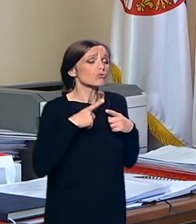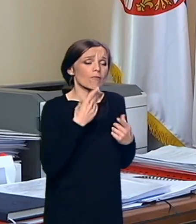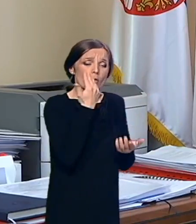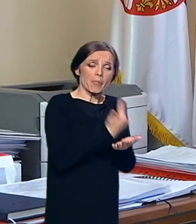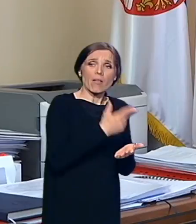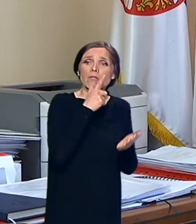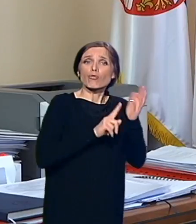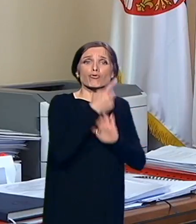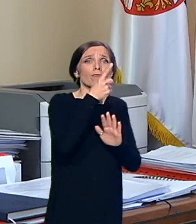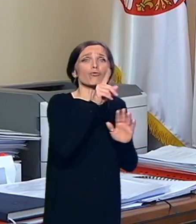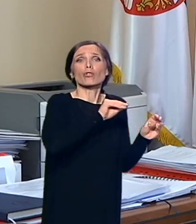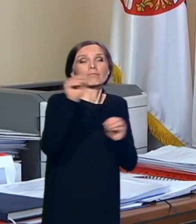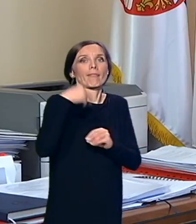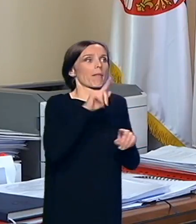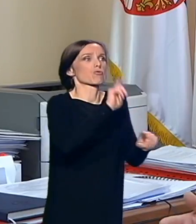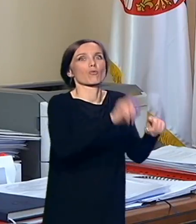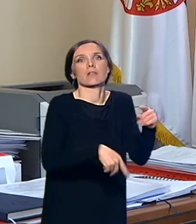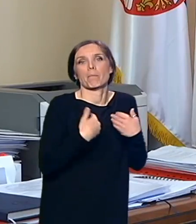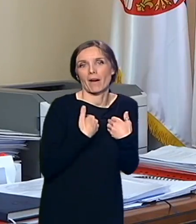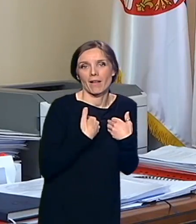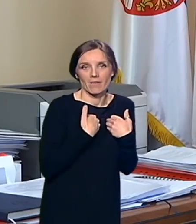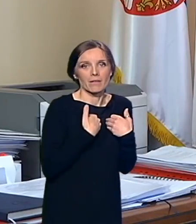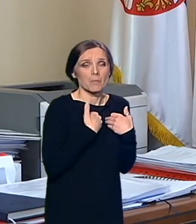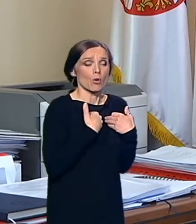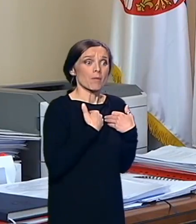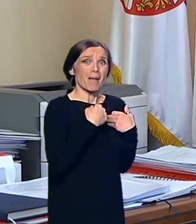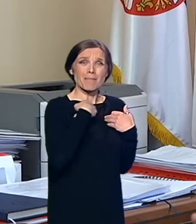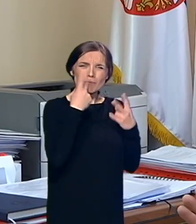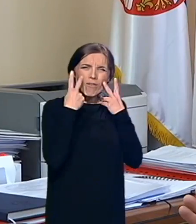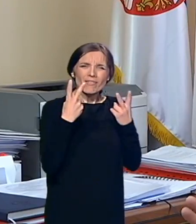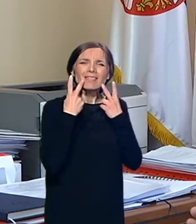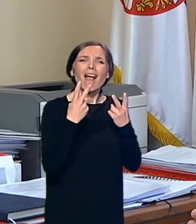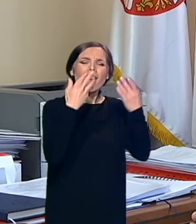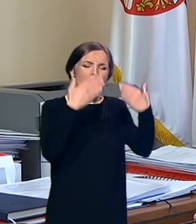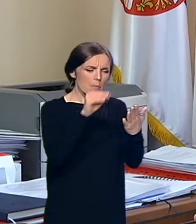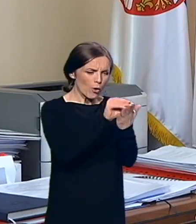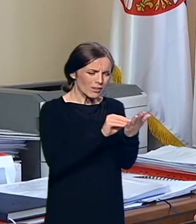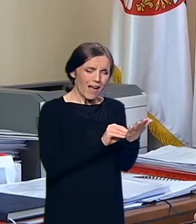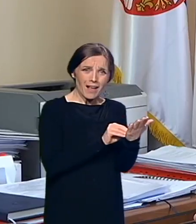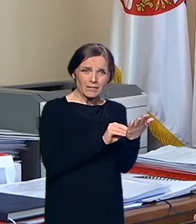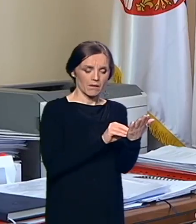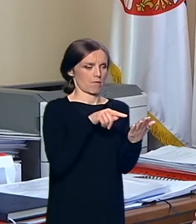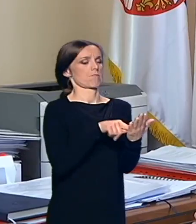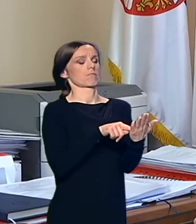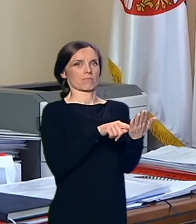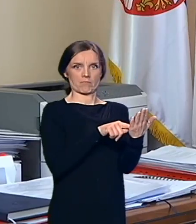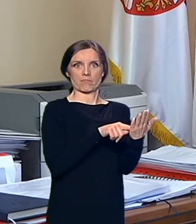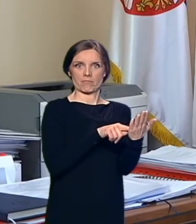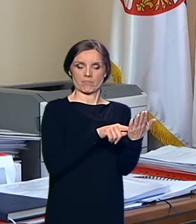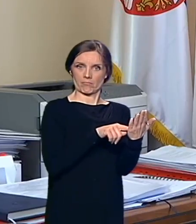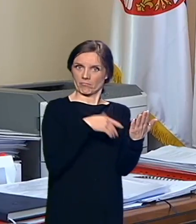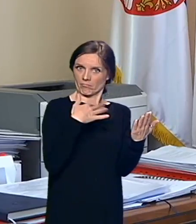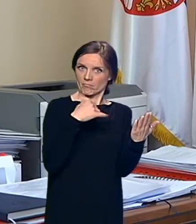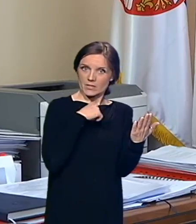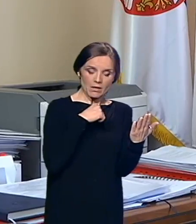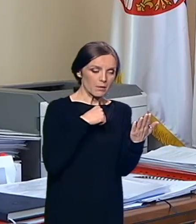svuda praktično oko nas. Mi se suočavamo i sa podacima koji su za naše prilike izuzetno, izuzetno ozbiljne,